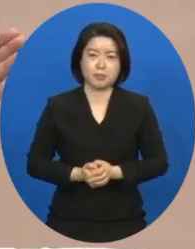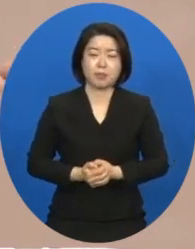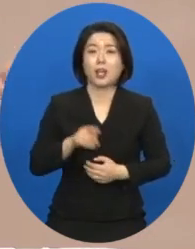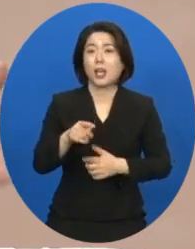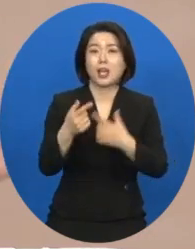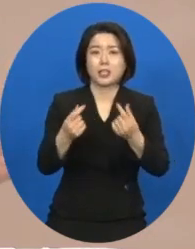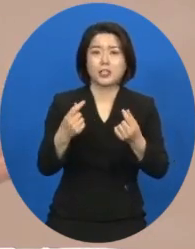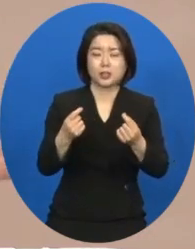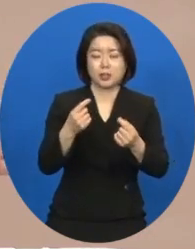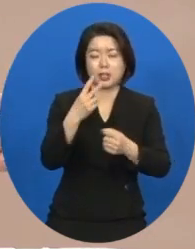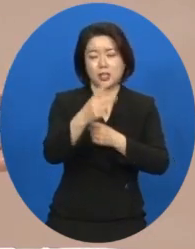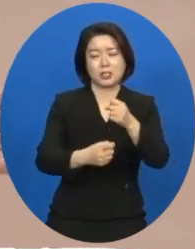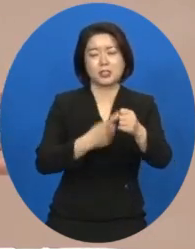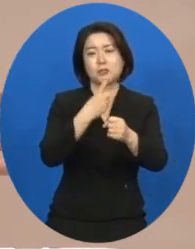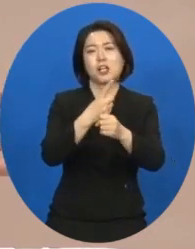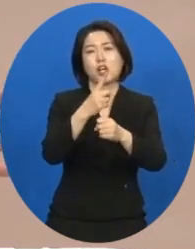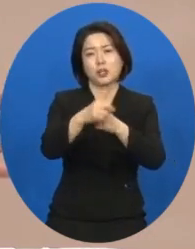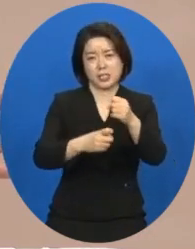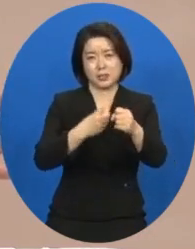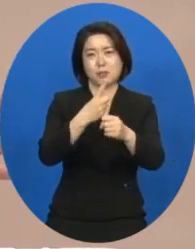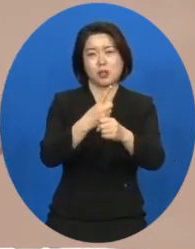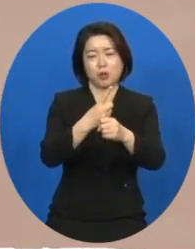그렇게 지난 11년을 살았어요.